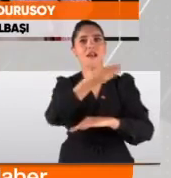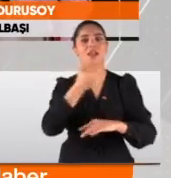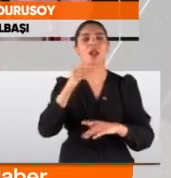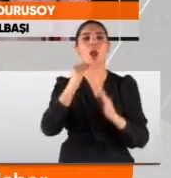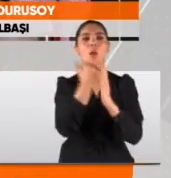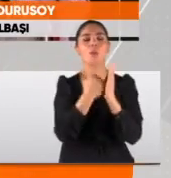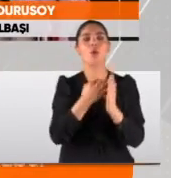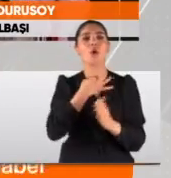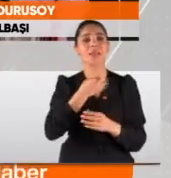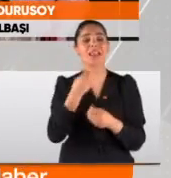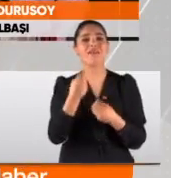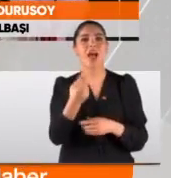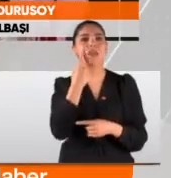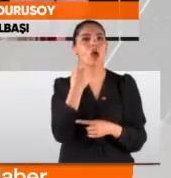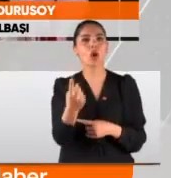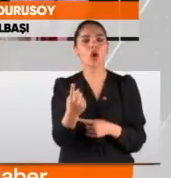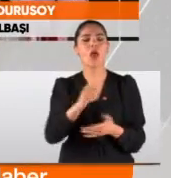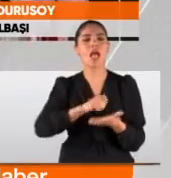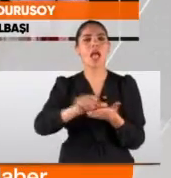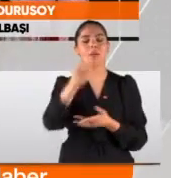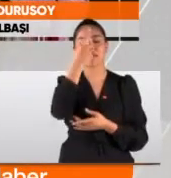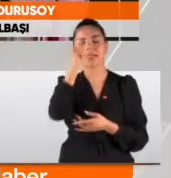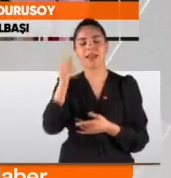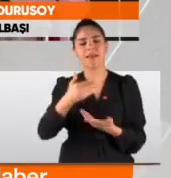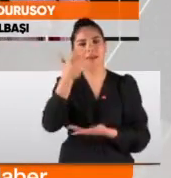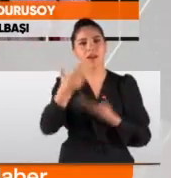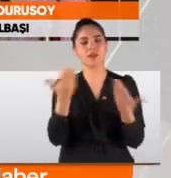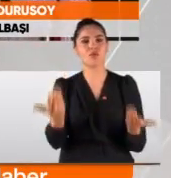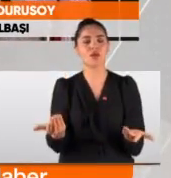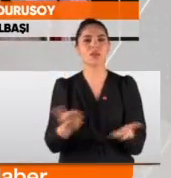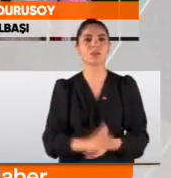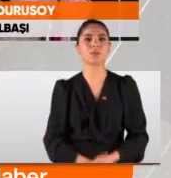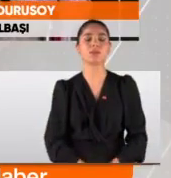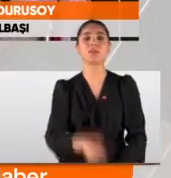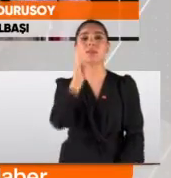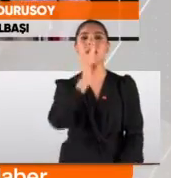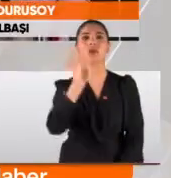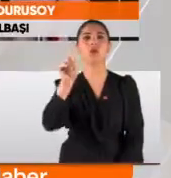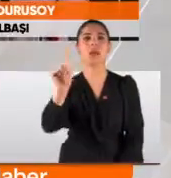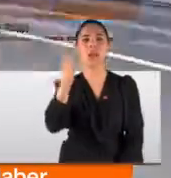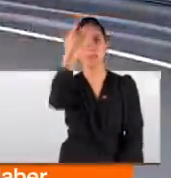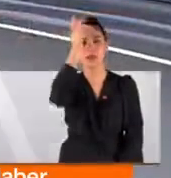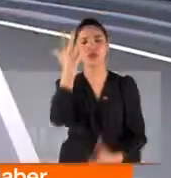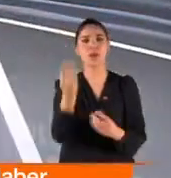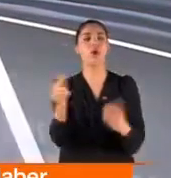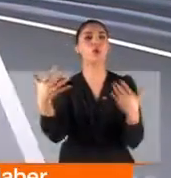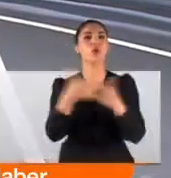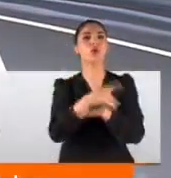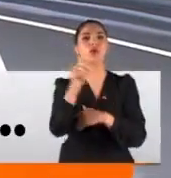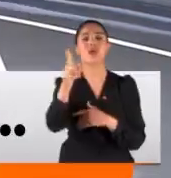Yayın vaktimizin müsaade ettiği ölçüde her birine yer vereceğiz. 251 şehit verdik o